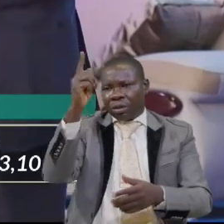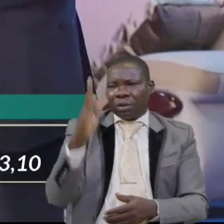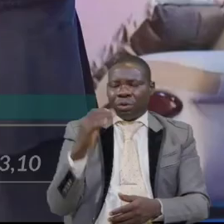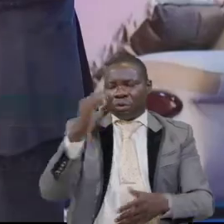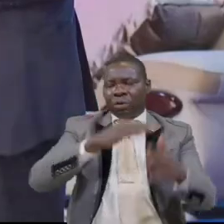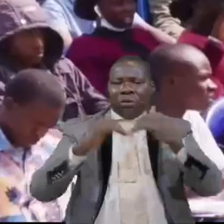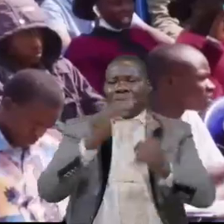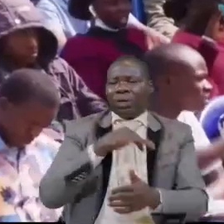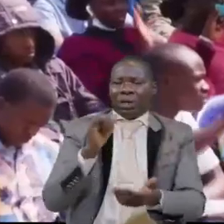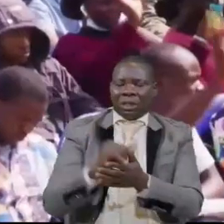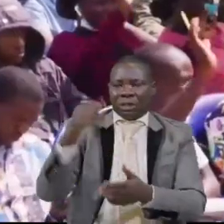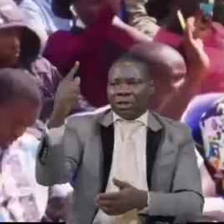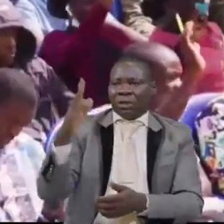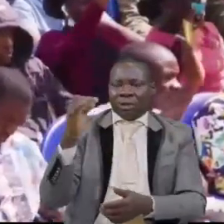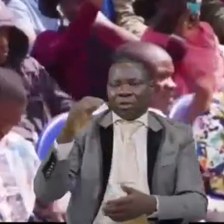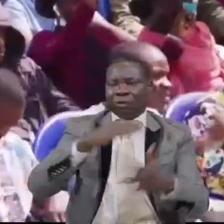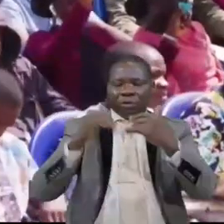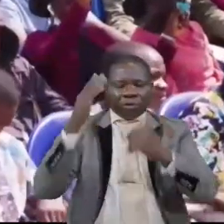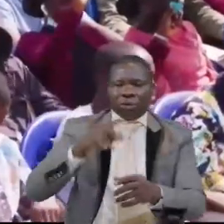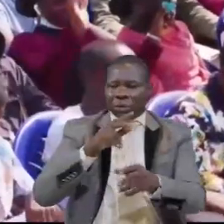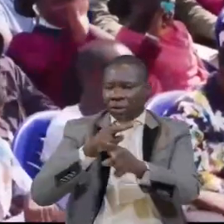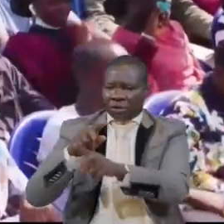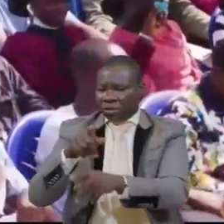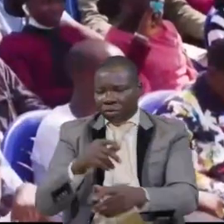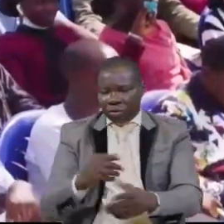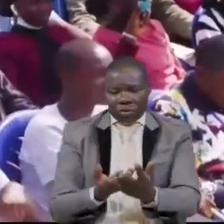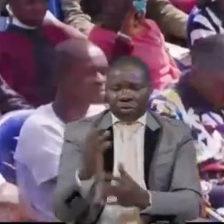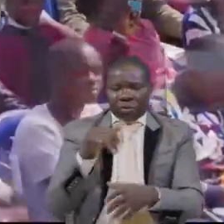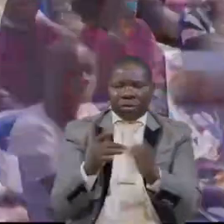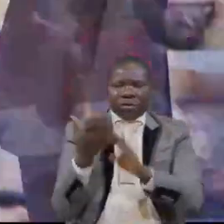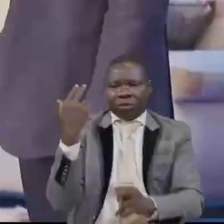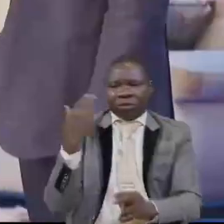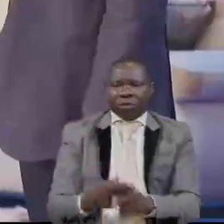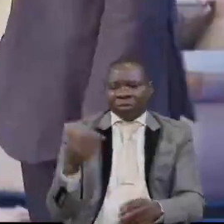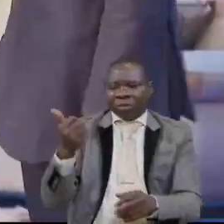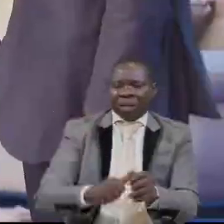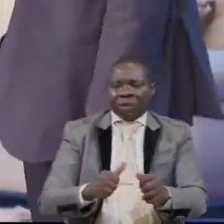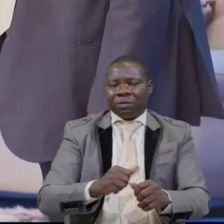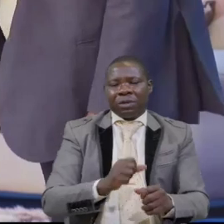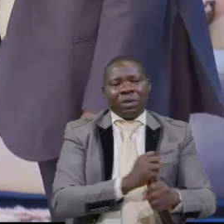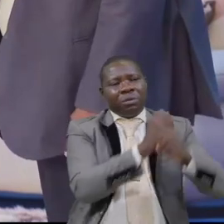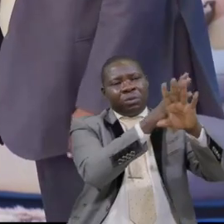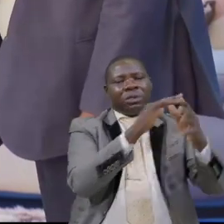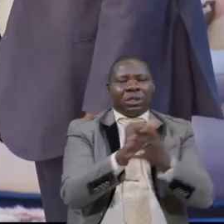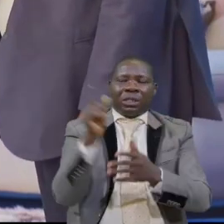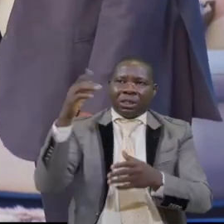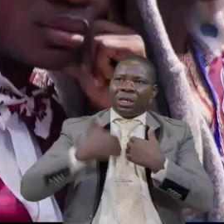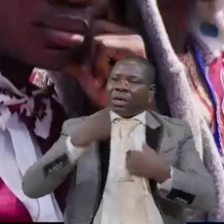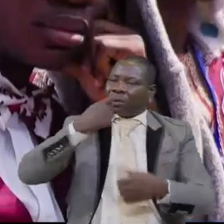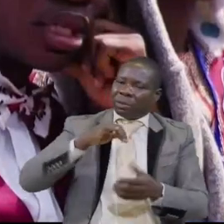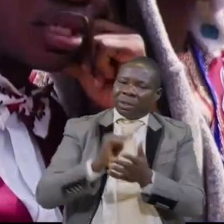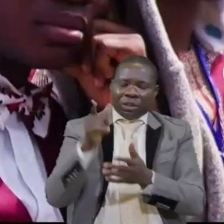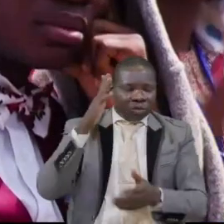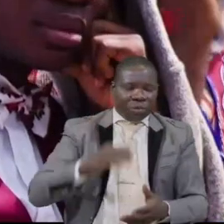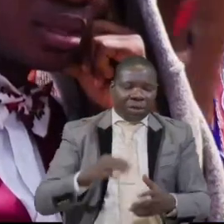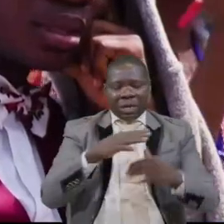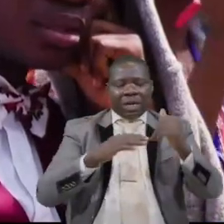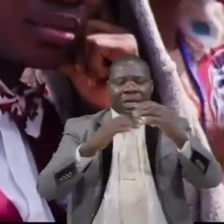ciel il te donnera la victoire toute montagne établi que tu vas gravir tu vas gravir